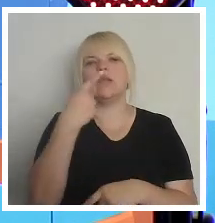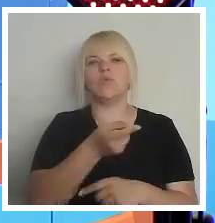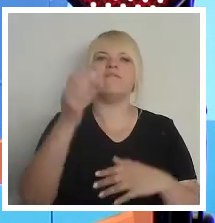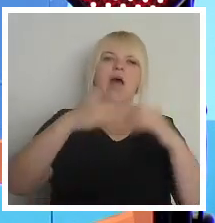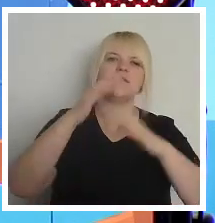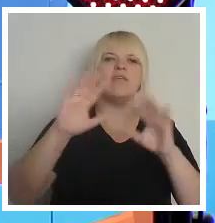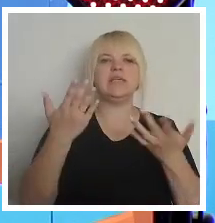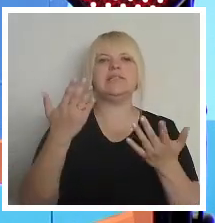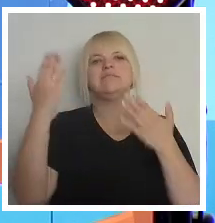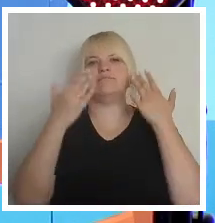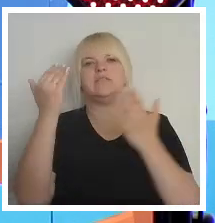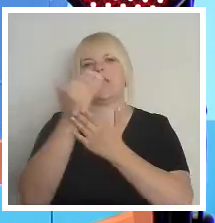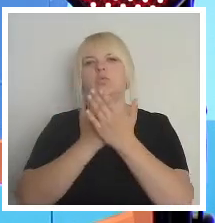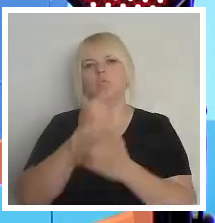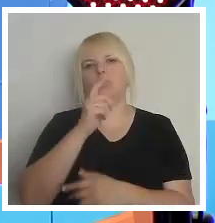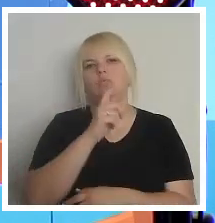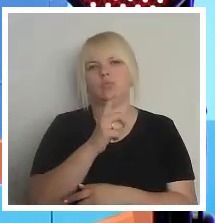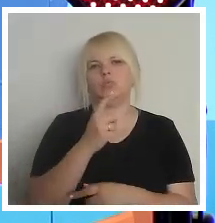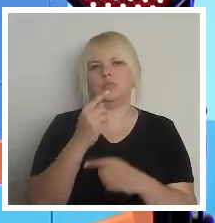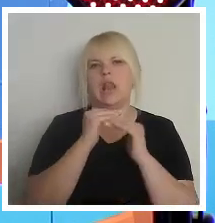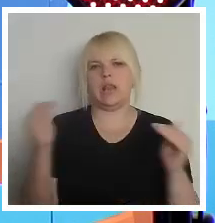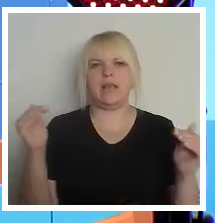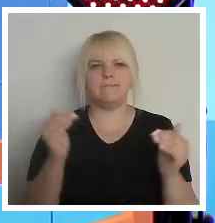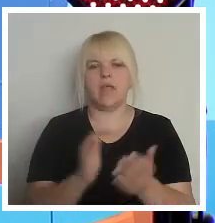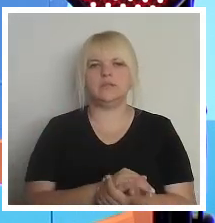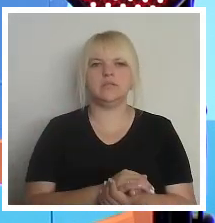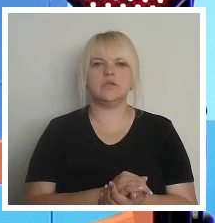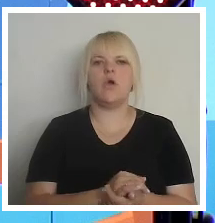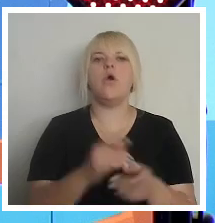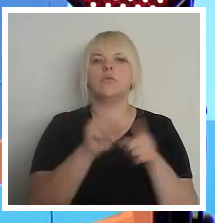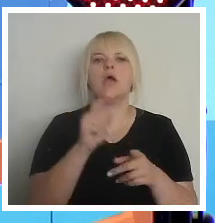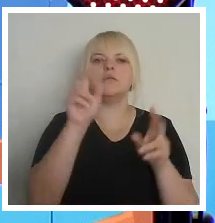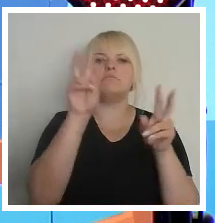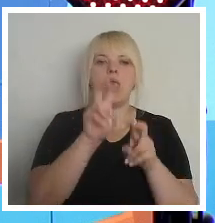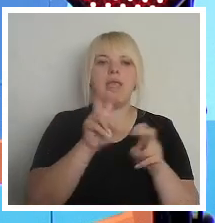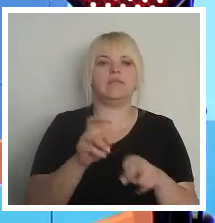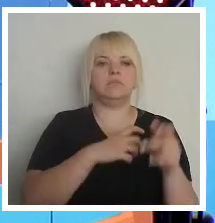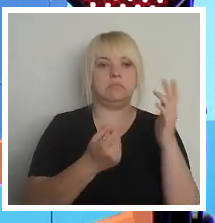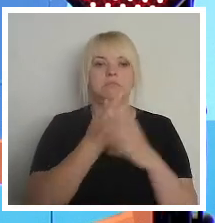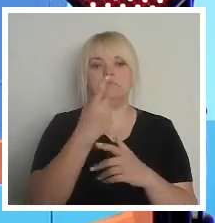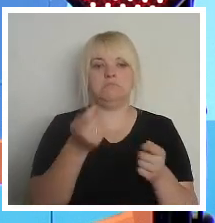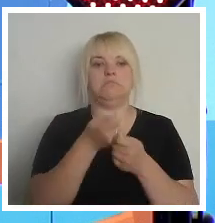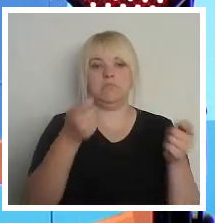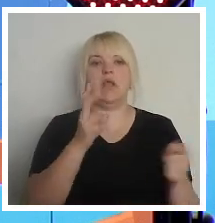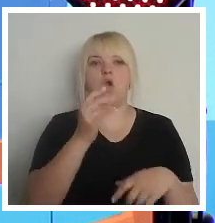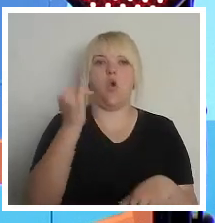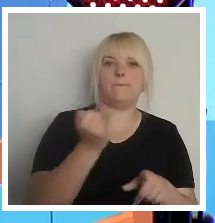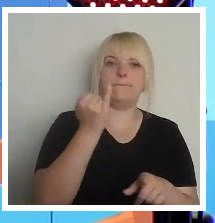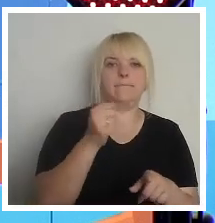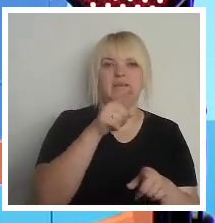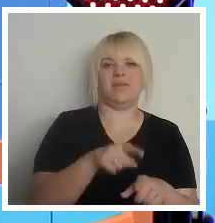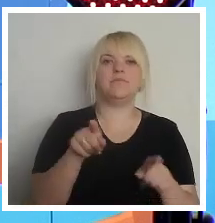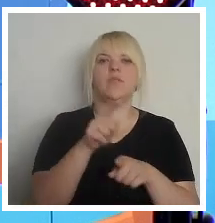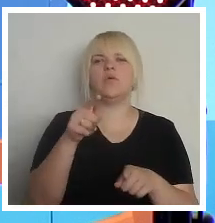izzinoša, vai izklaidējoša satura līmenis. Un tad arī tas, kas ir pētījumi, atklājās, ir šie te hobiji, un tas es viņu sauktu